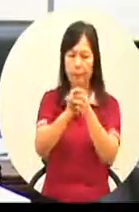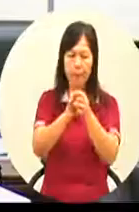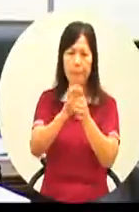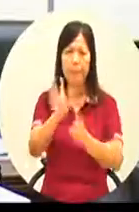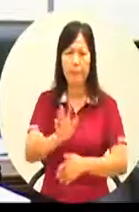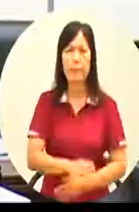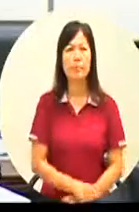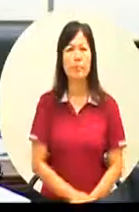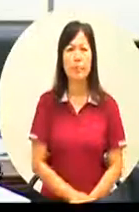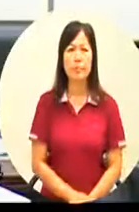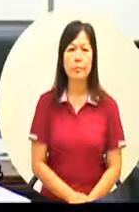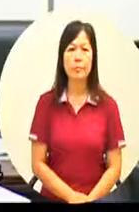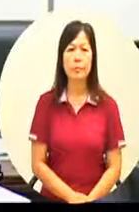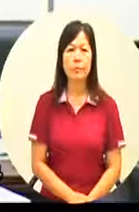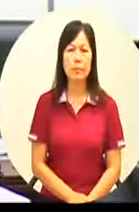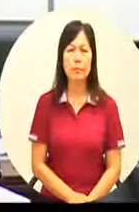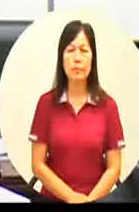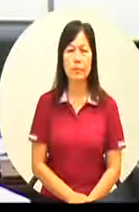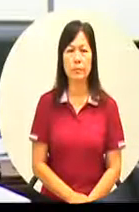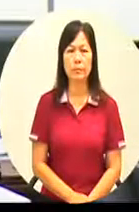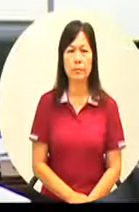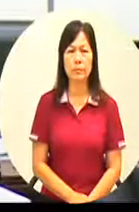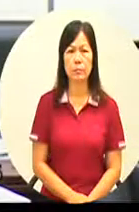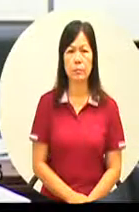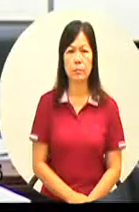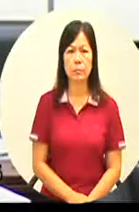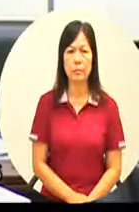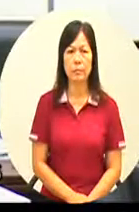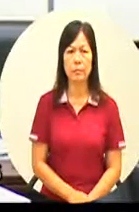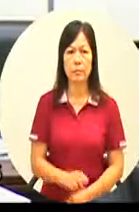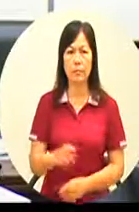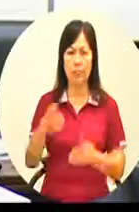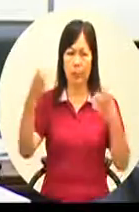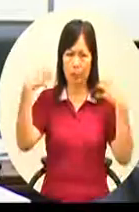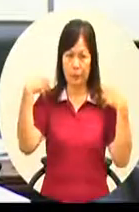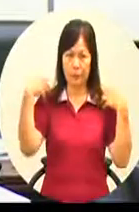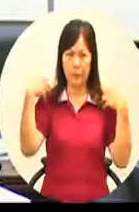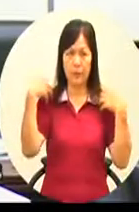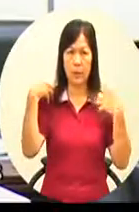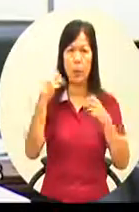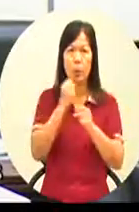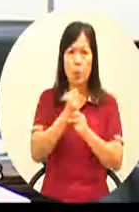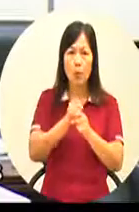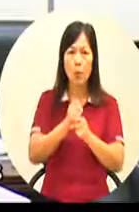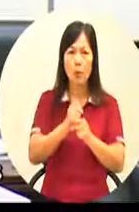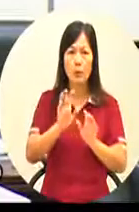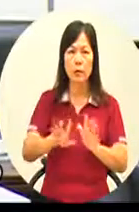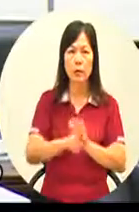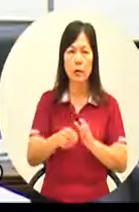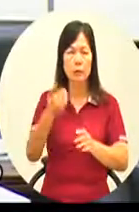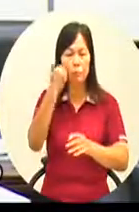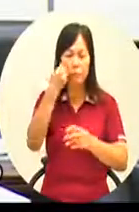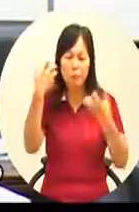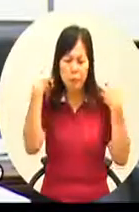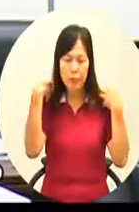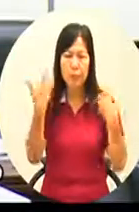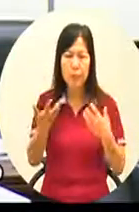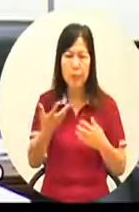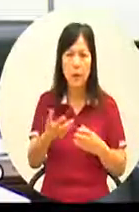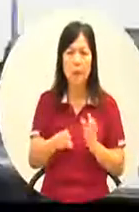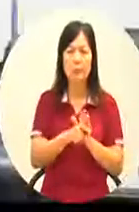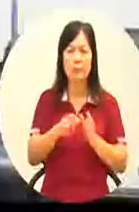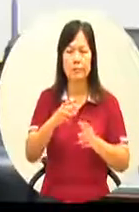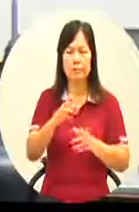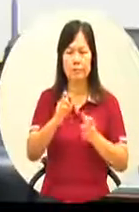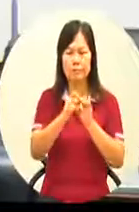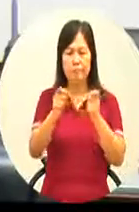哈。我刚刚执政的。尤其进谁是执政的，一定要永